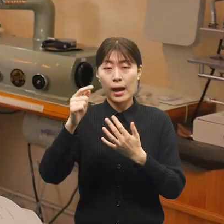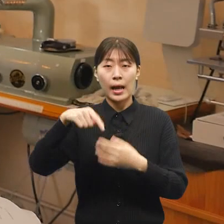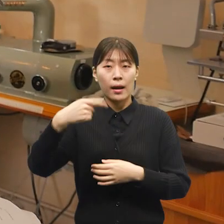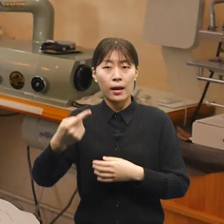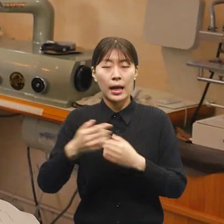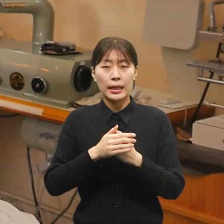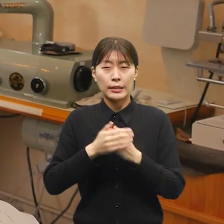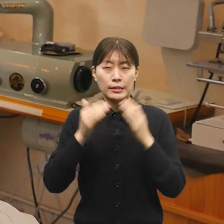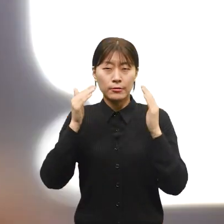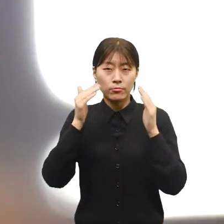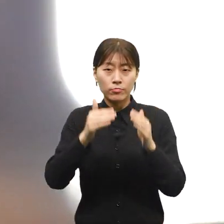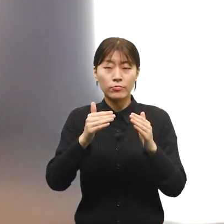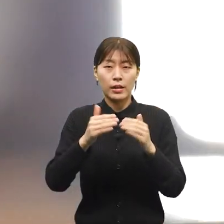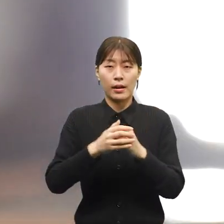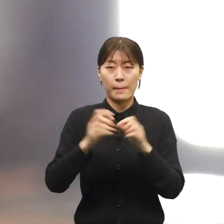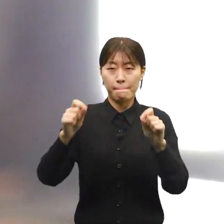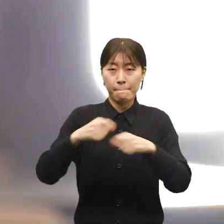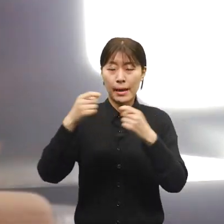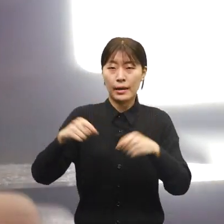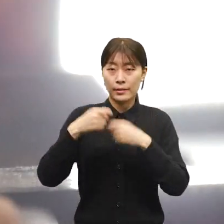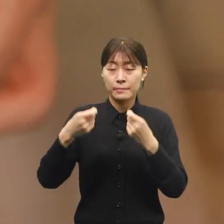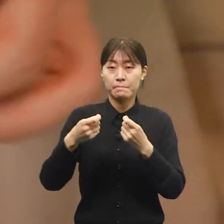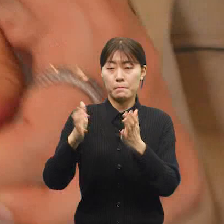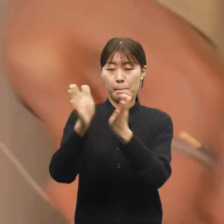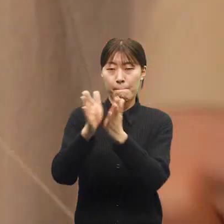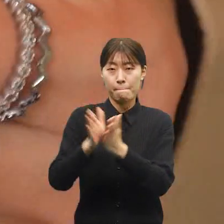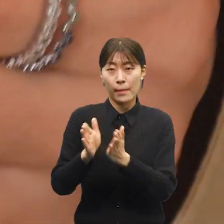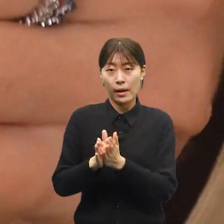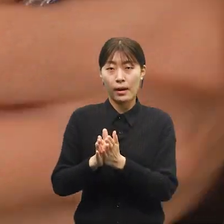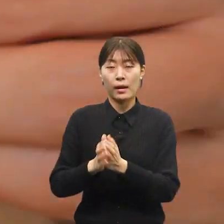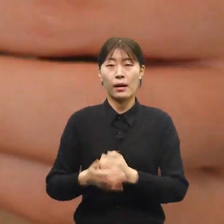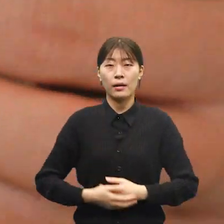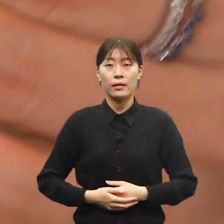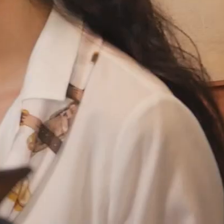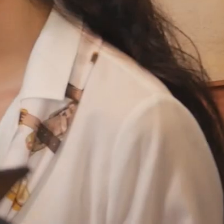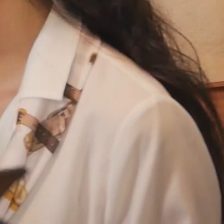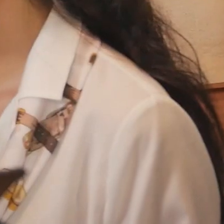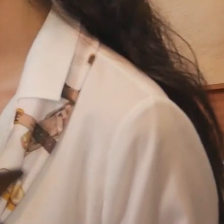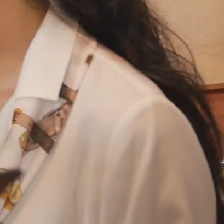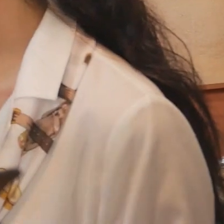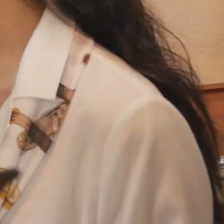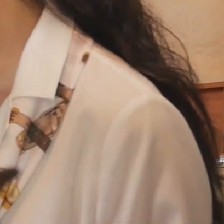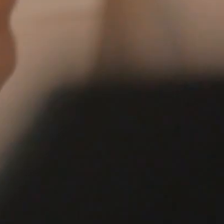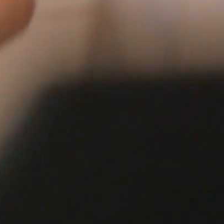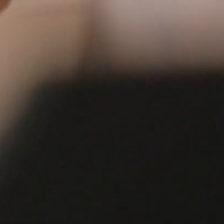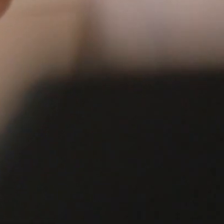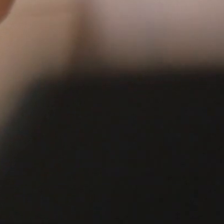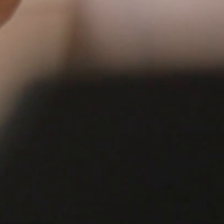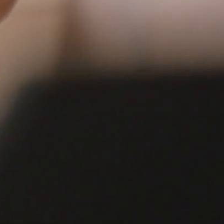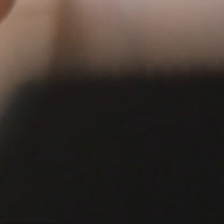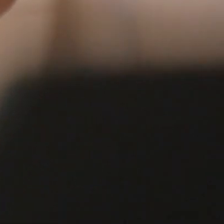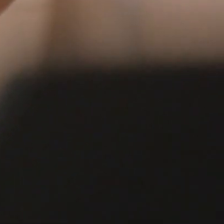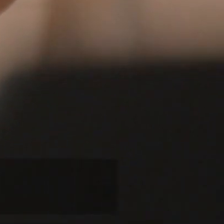신중하게 원하는 가죽을 선택하고 고도의 집중력을 모아 바느질과 마감까지. 오히려